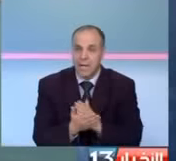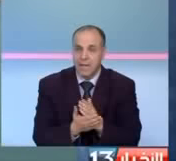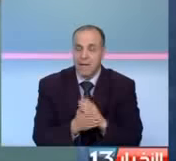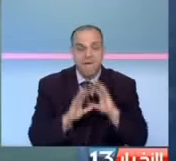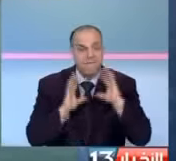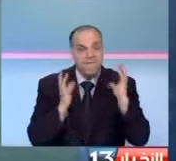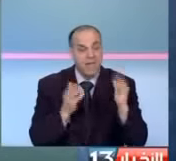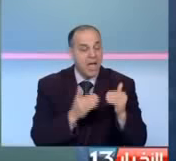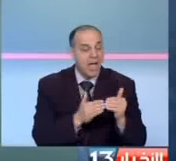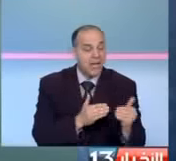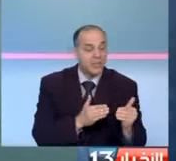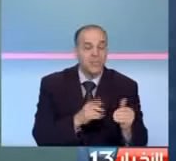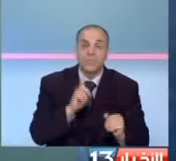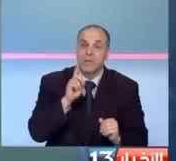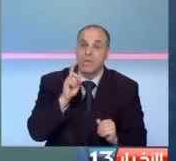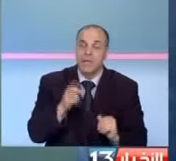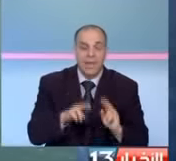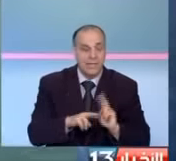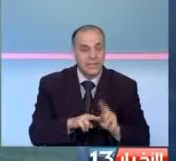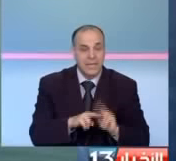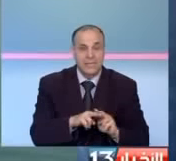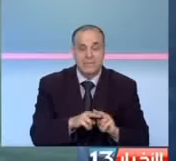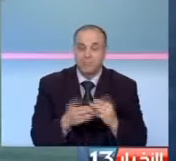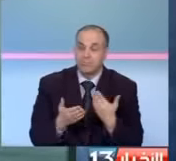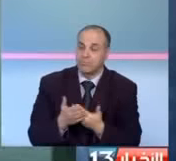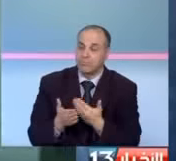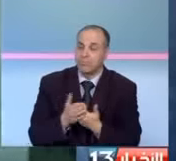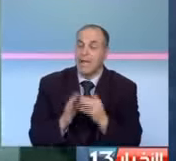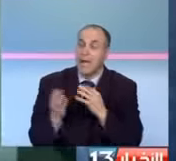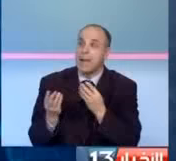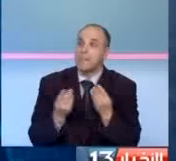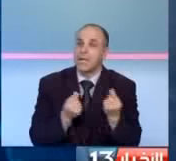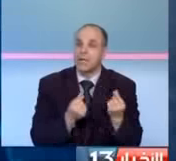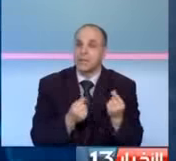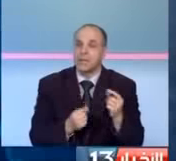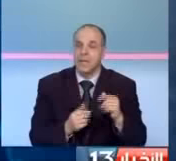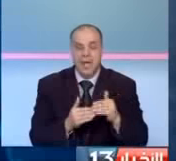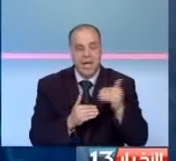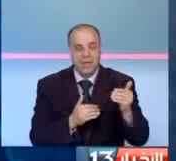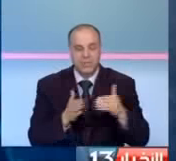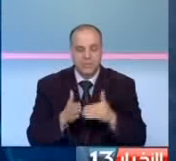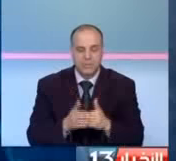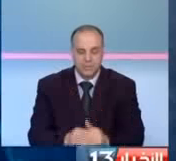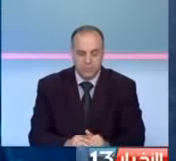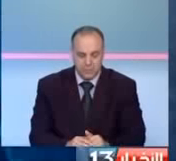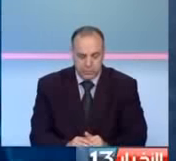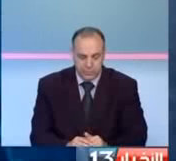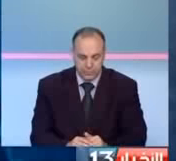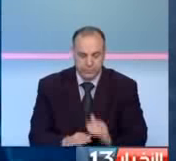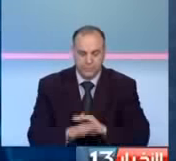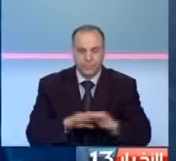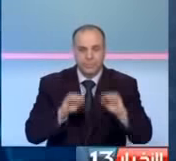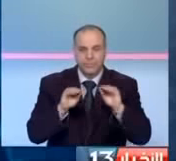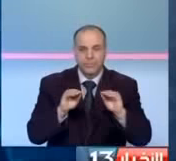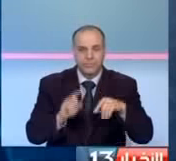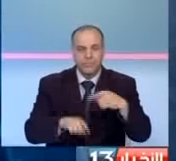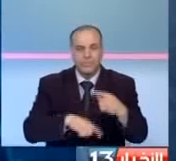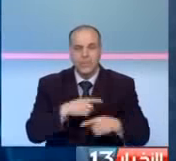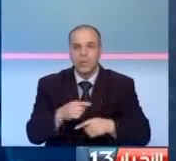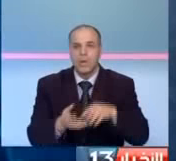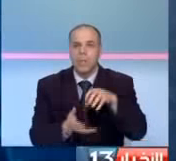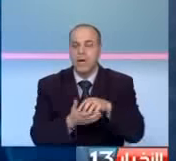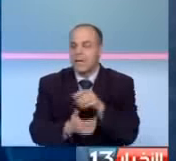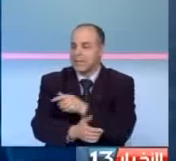الفضاء الخارجي بتحسين مؤشرات البيئة خارج الميناء. في الشأن التربوي يتواصل